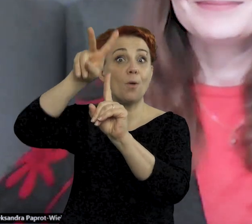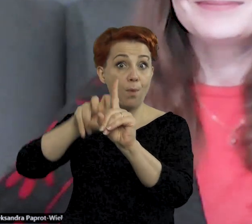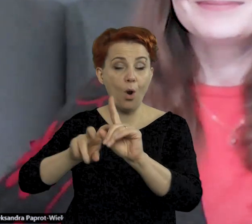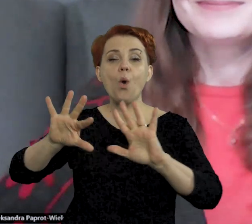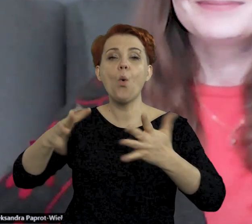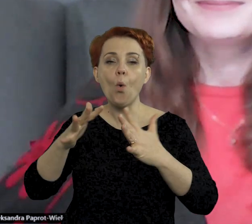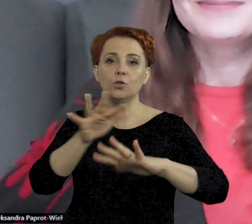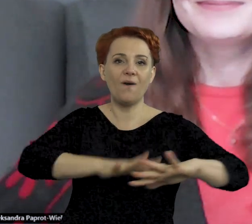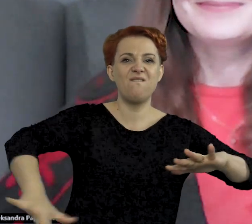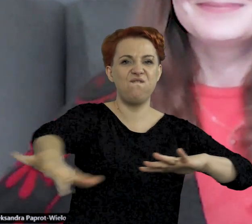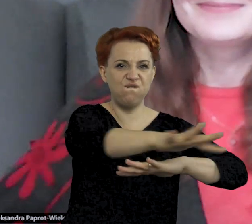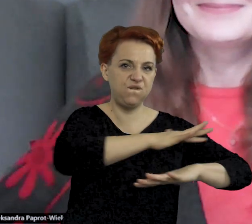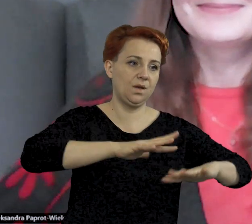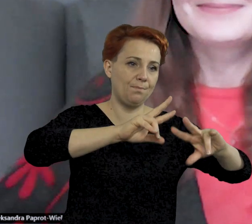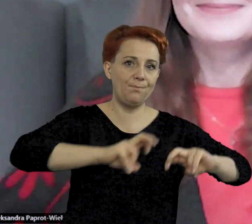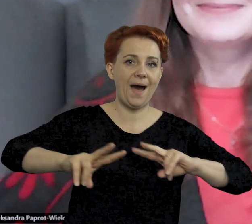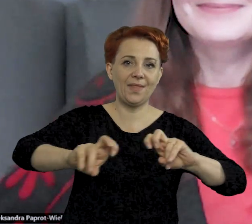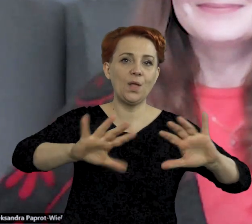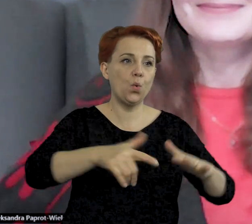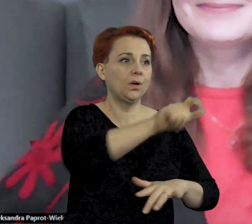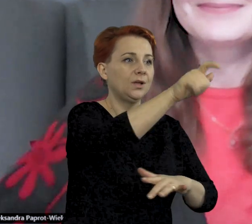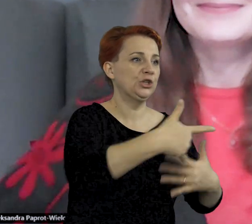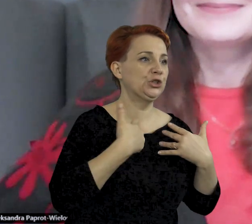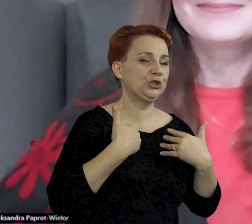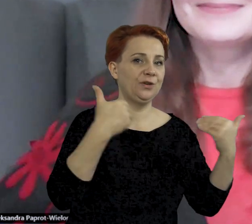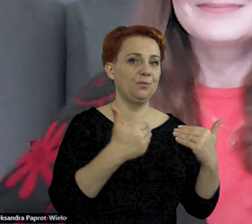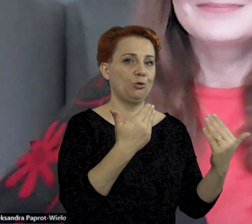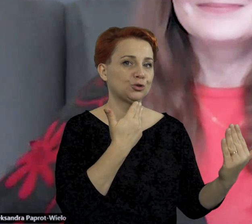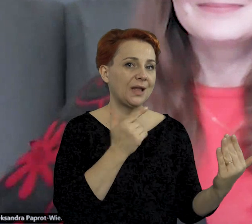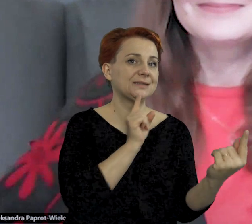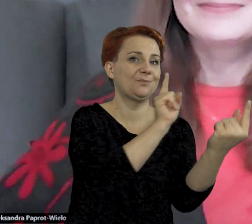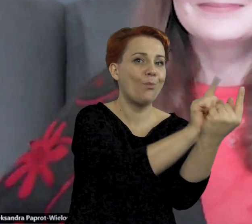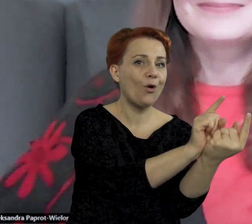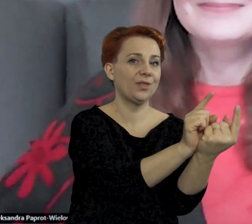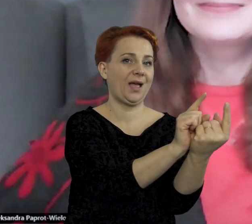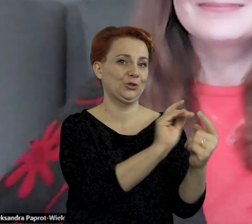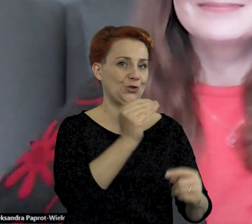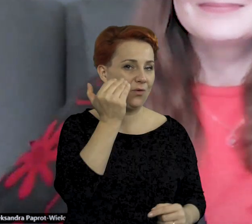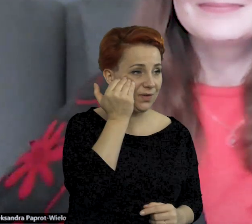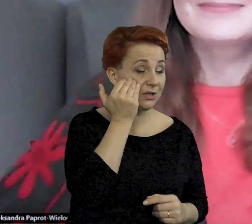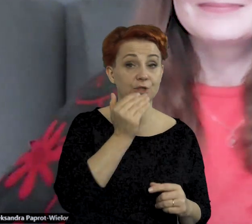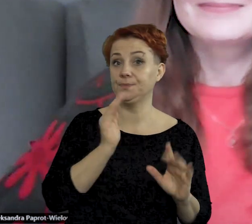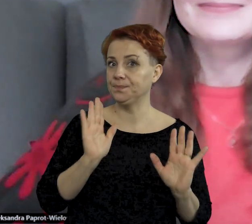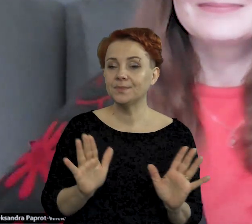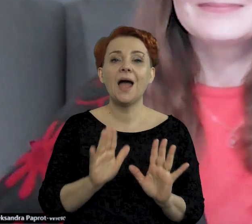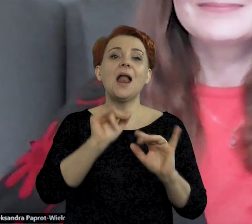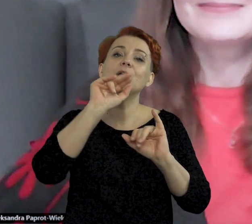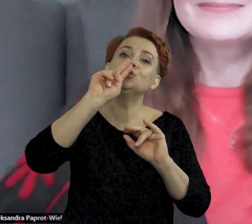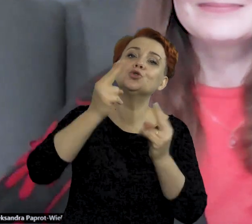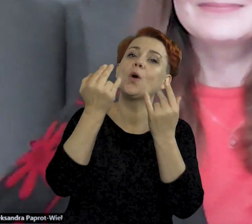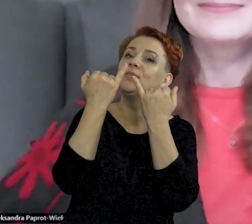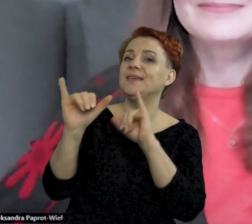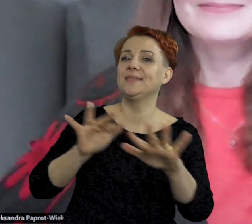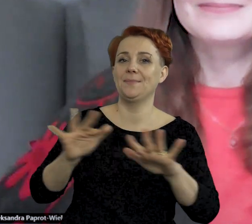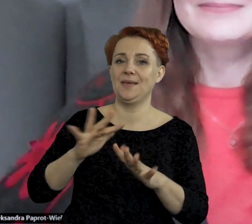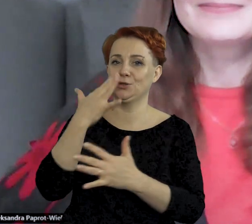ten żywy obiekt, z którym możemy porozmawiać, od którego możemy się bezpośrednio dowiedzieć, ale w takim razie z jakich źródeł warto jeszcze korzystać,